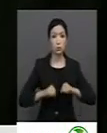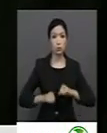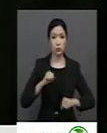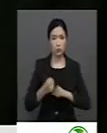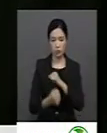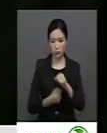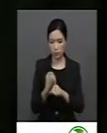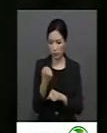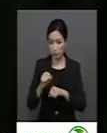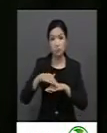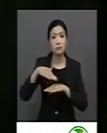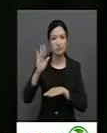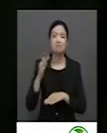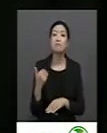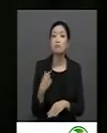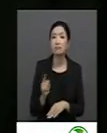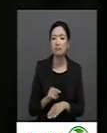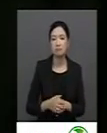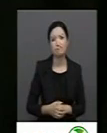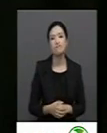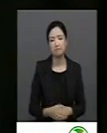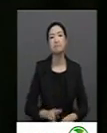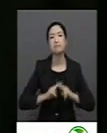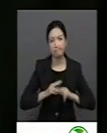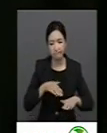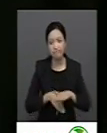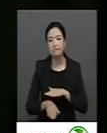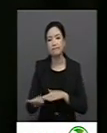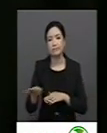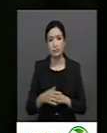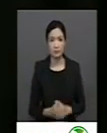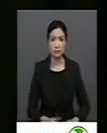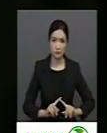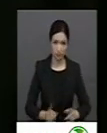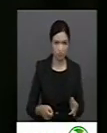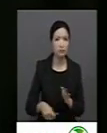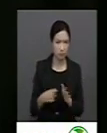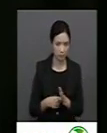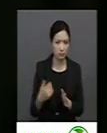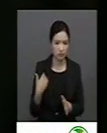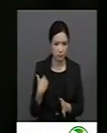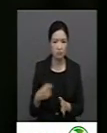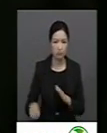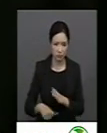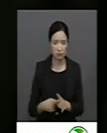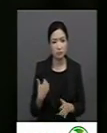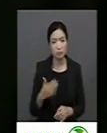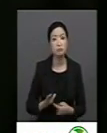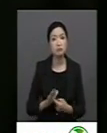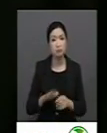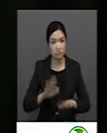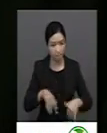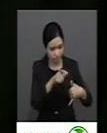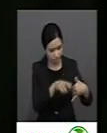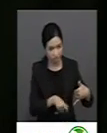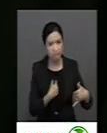ายุเกิน10ขวบขึ้นไปเนี่ยมันก็จะมีแนวโน้มของการที่เด็กจะสมัครใจนี้ออกจากบ้านแต่มันจะต้องมีเหตุนะครับมีเหตุก่อนหน้านั้นอย่างเช่นเด็กมีพฤติ